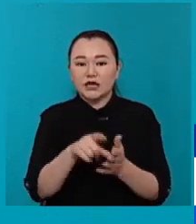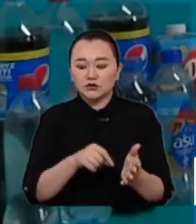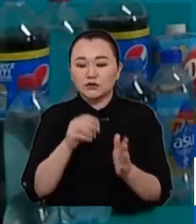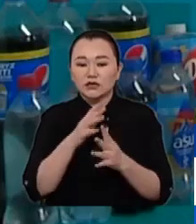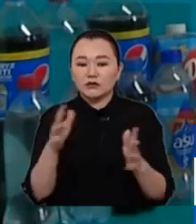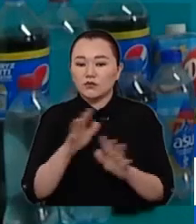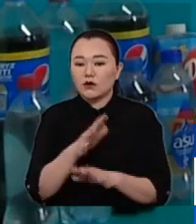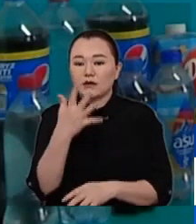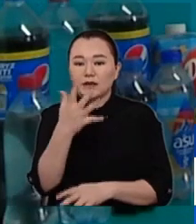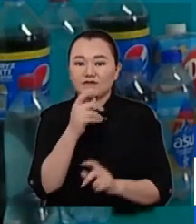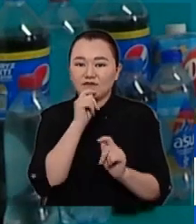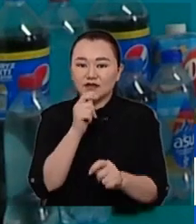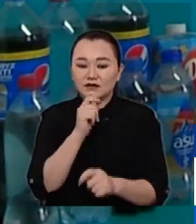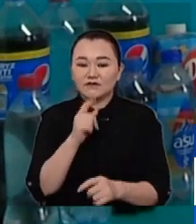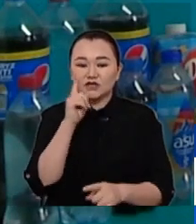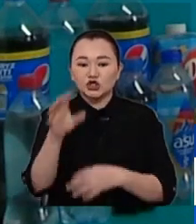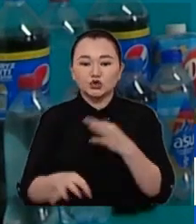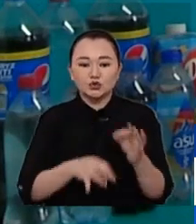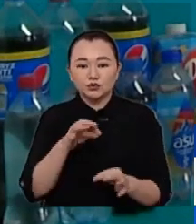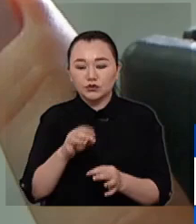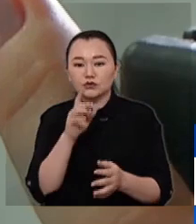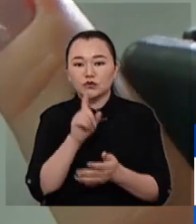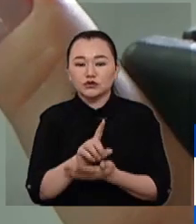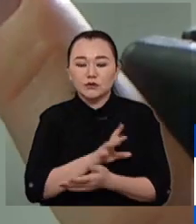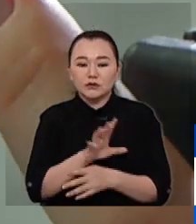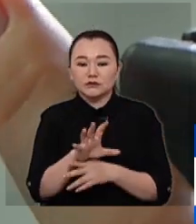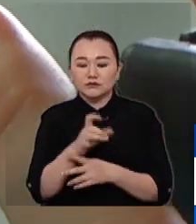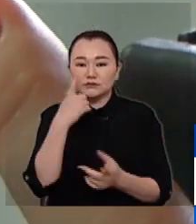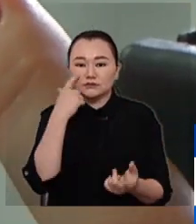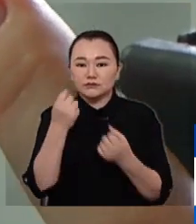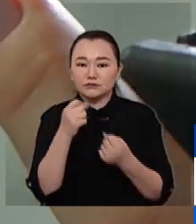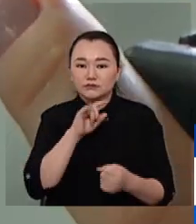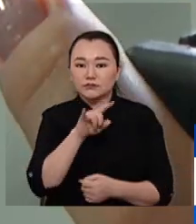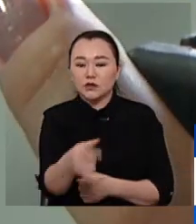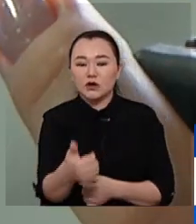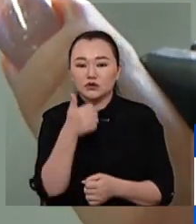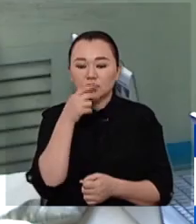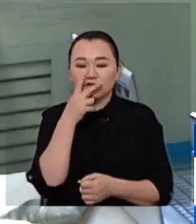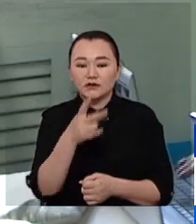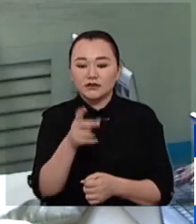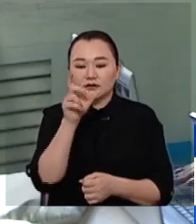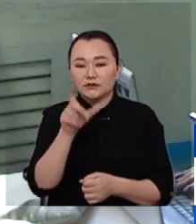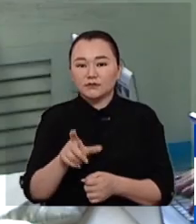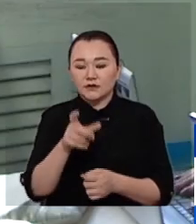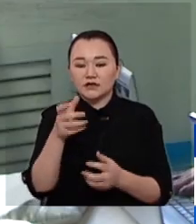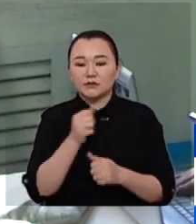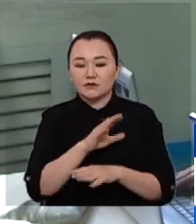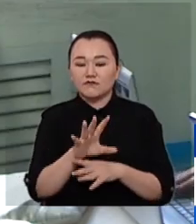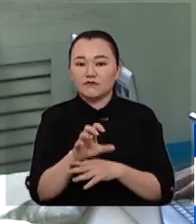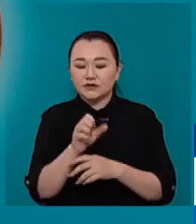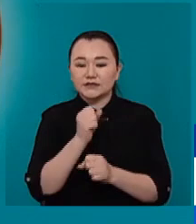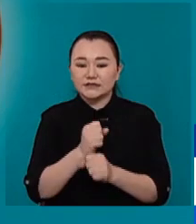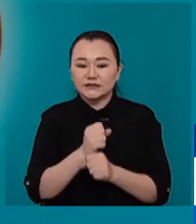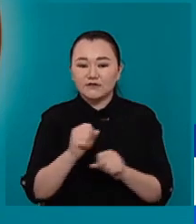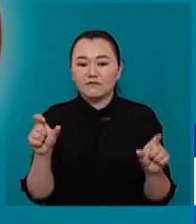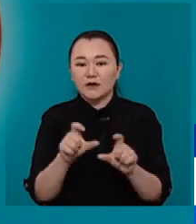более 5 фотографий в течение суток. Снимок должен быть отчетливым, чтобы хорошо было видно продукт. Не принимаются фотографии,